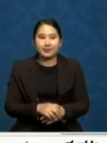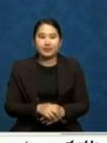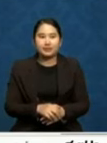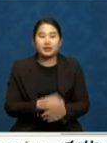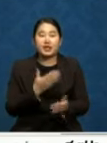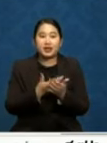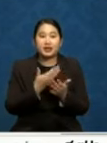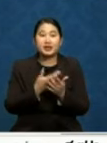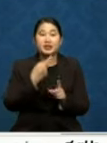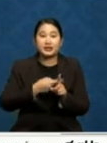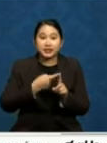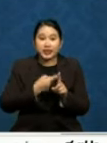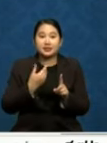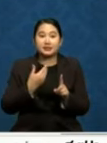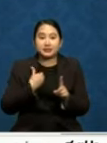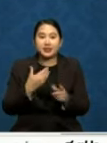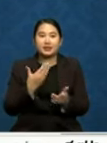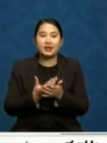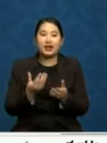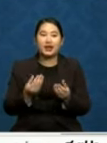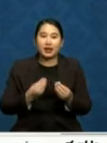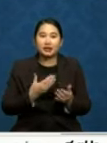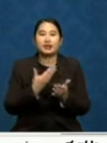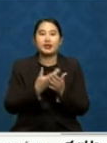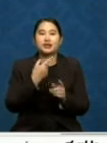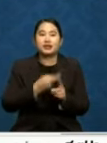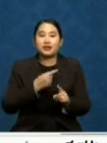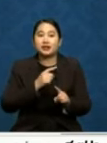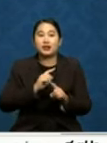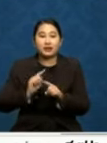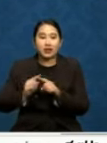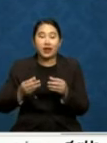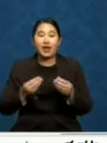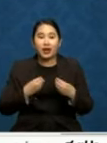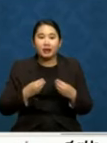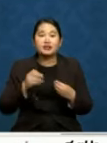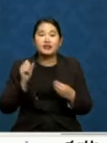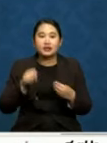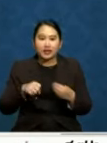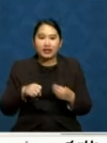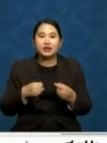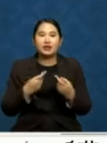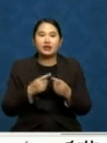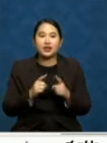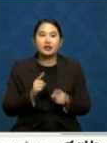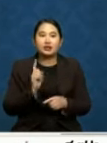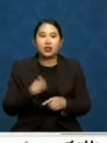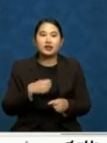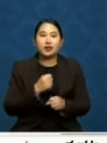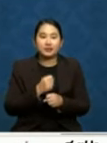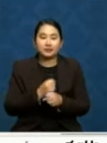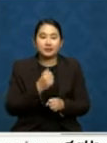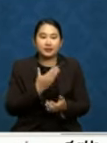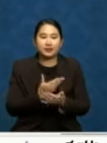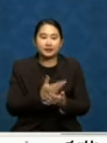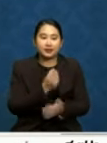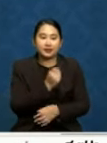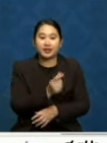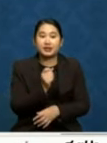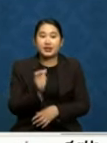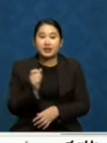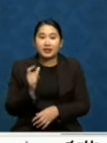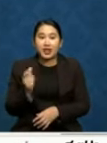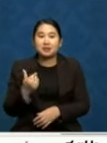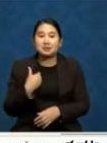ในเงินเดือนเนี่ยนะครับที่ได้รับกันมาหรือค่าตอบแทนอื่นที่ได้รับกันมาเนี่ยเราก็มี สิ่งที่ต้องเป็นค่าใช้จ่ายเนี่ยมากมายเรา